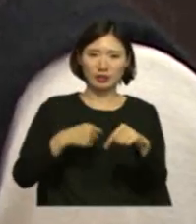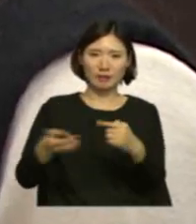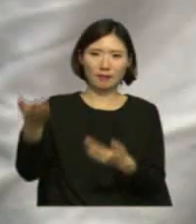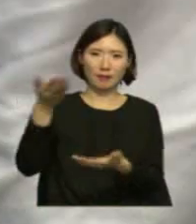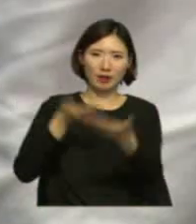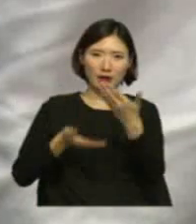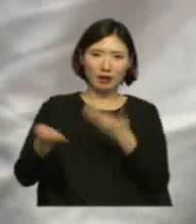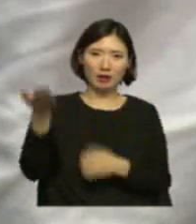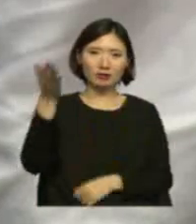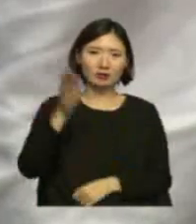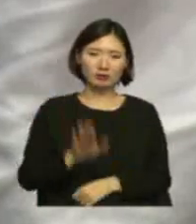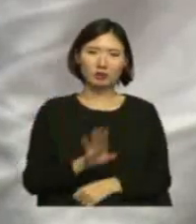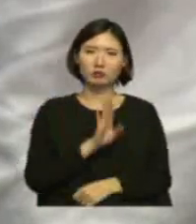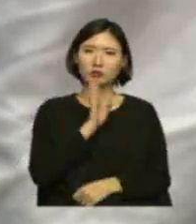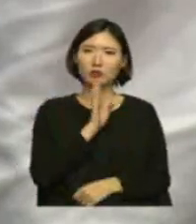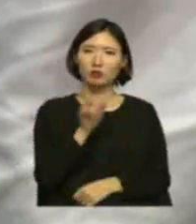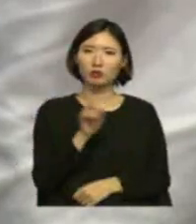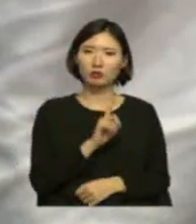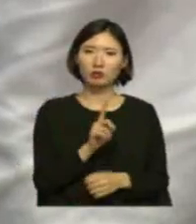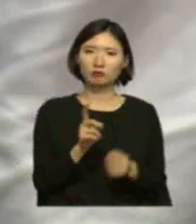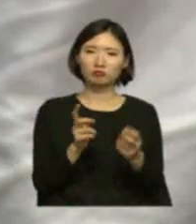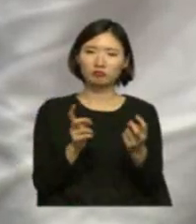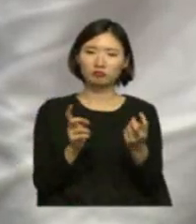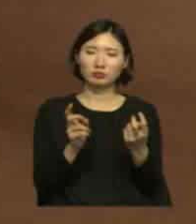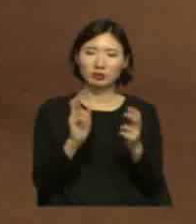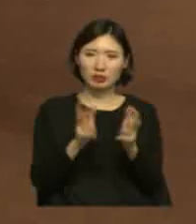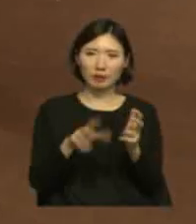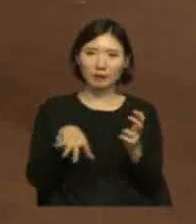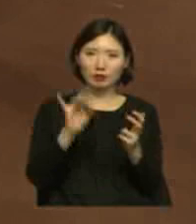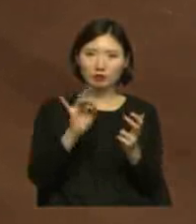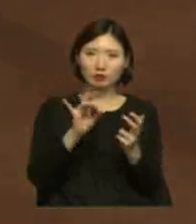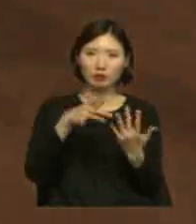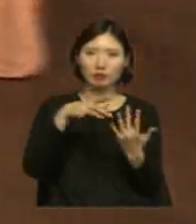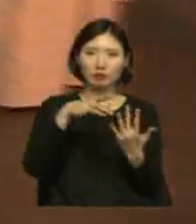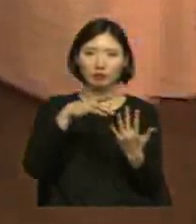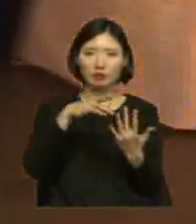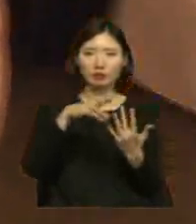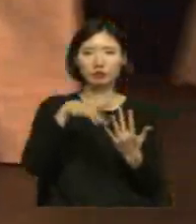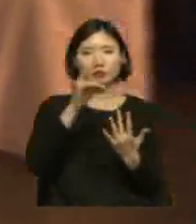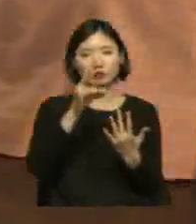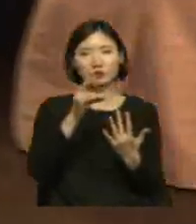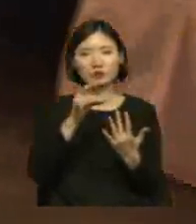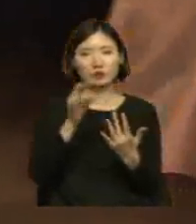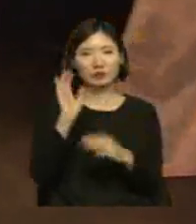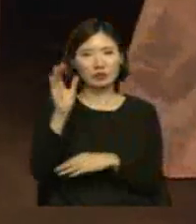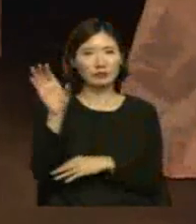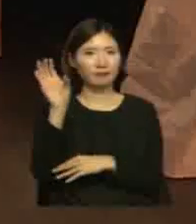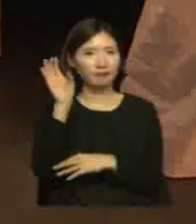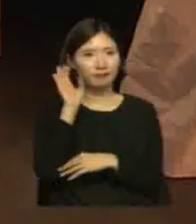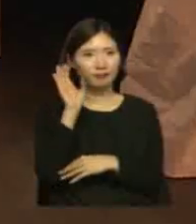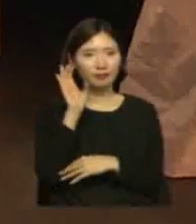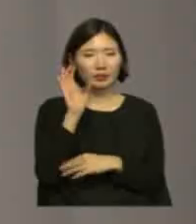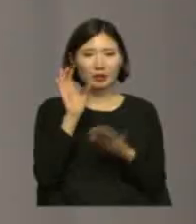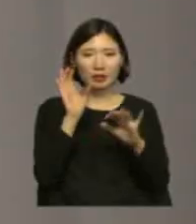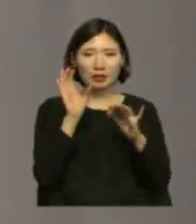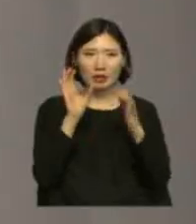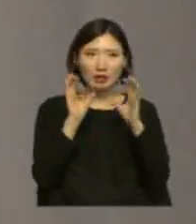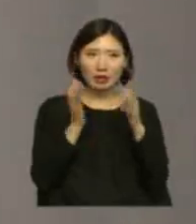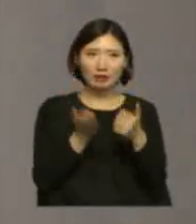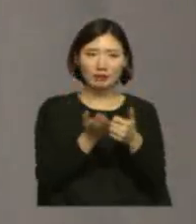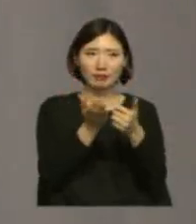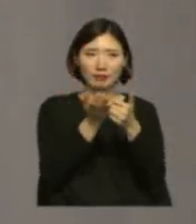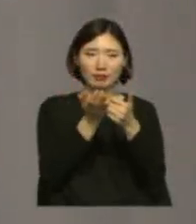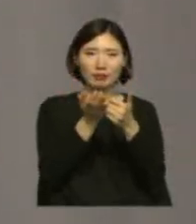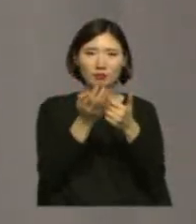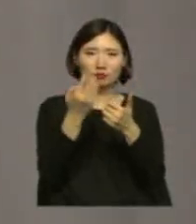있지만 현실적으로 어떤 사업이 우선돼야 할지 이야기를 들어보는 시간. 난임 부부 지원과 보육류 지원, 그리고